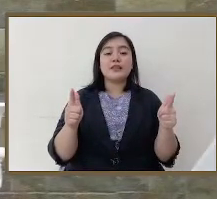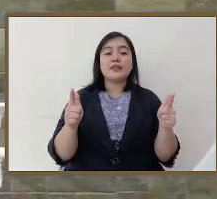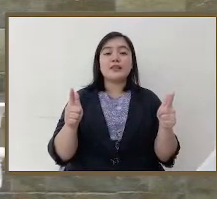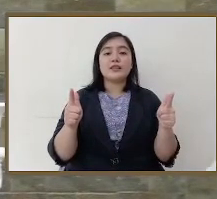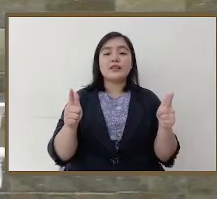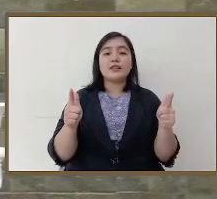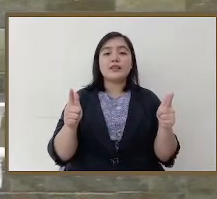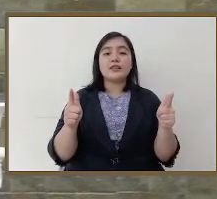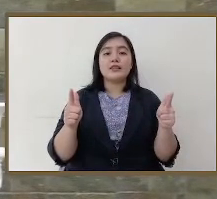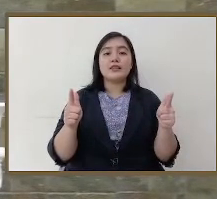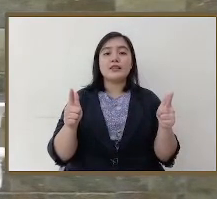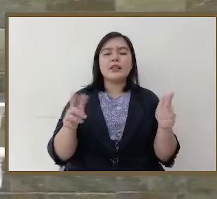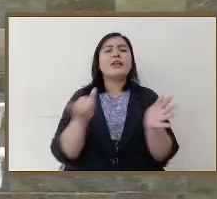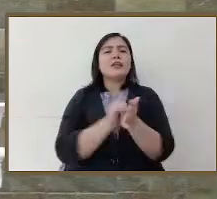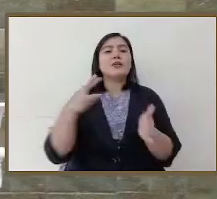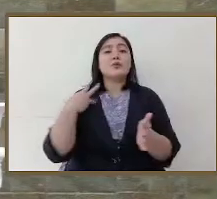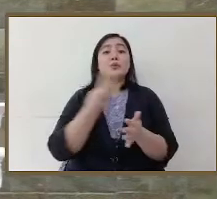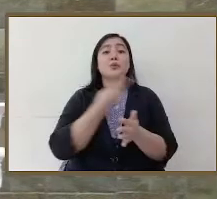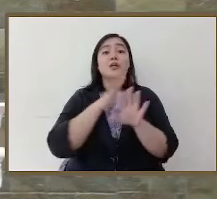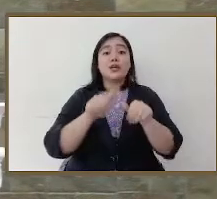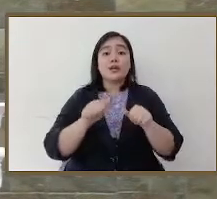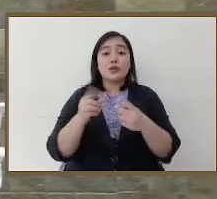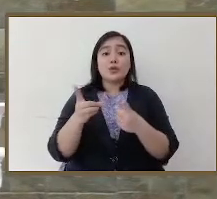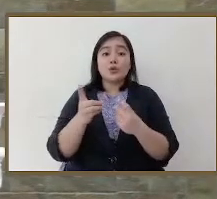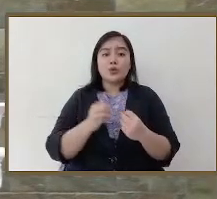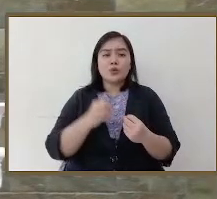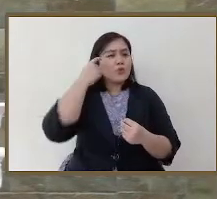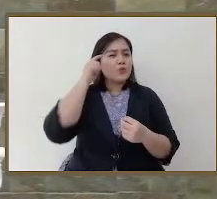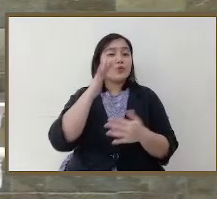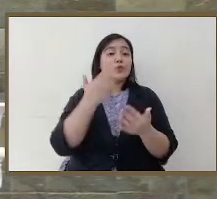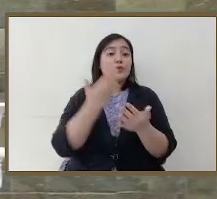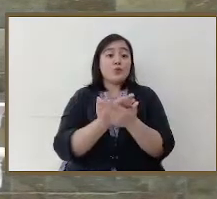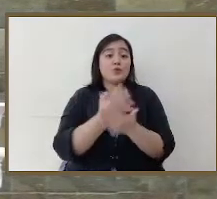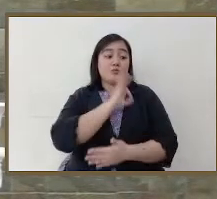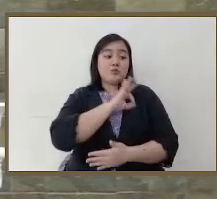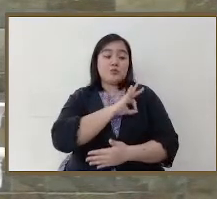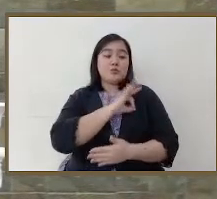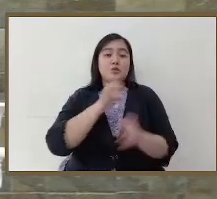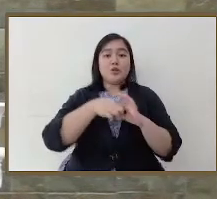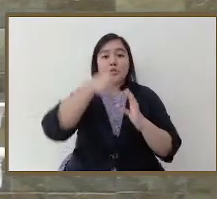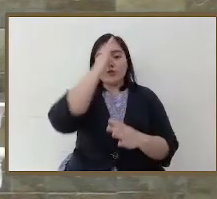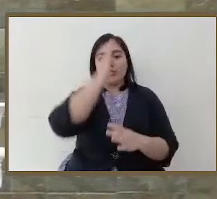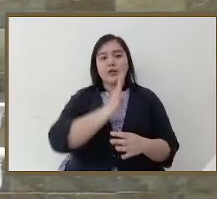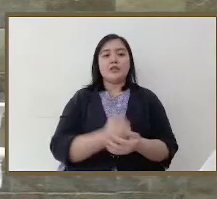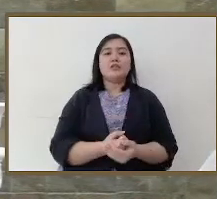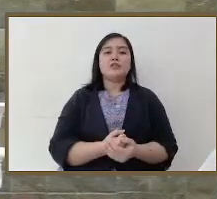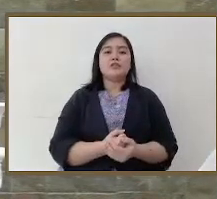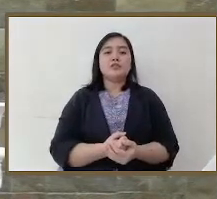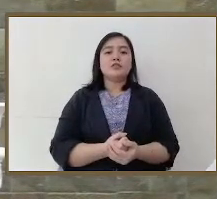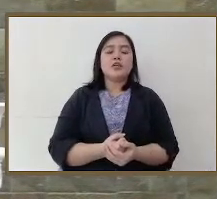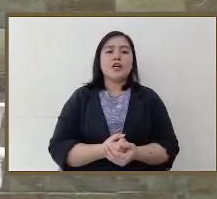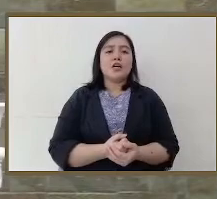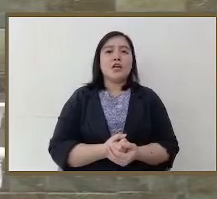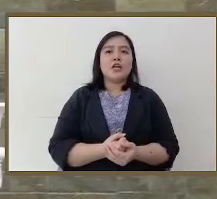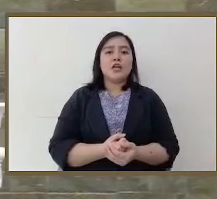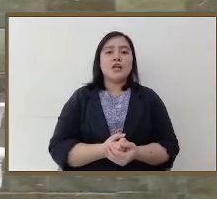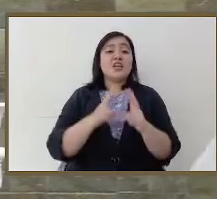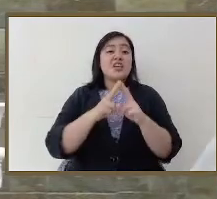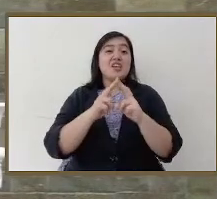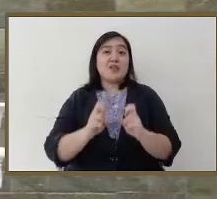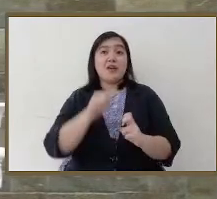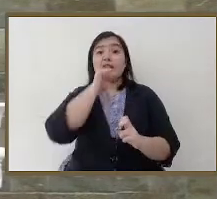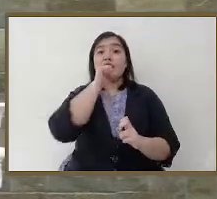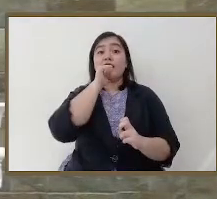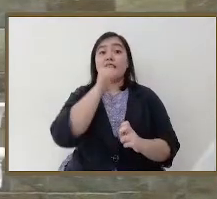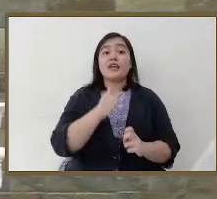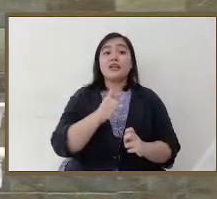magagawa na lang natin sa kabutihan ng Panginoon. Bagamat hindi tayo sinisingil ng Panginoon na eto, binigyan kita ng hininga kanina, ibalik mo sa akin